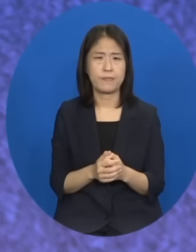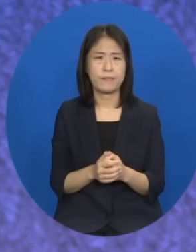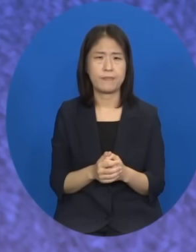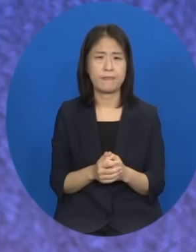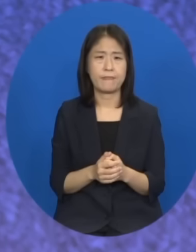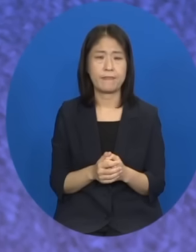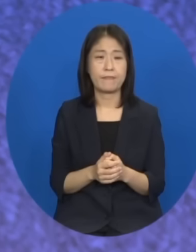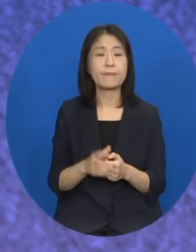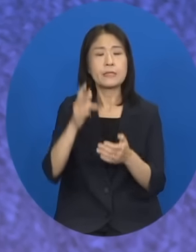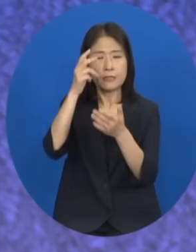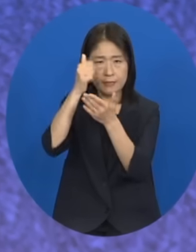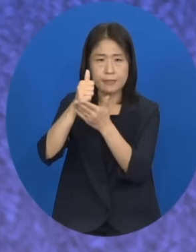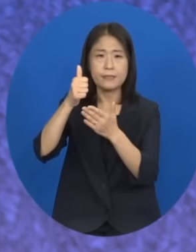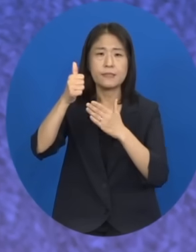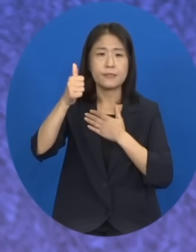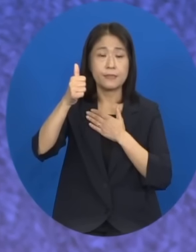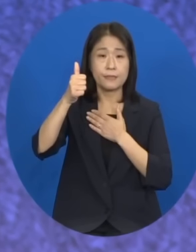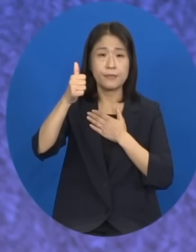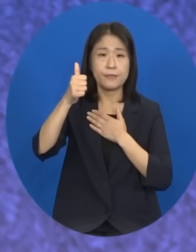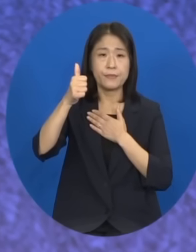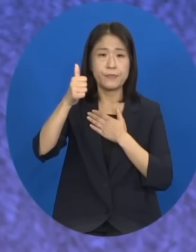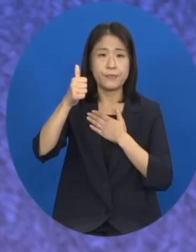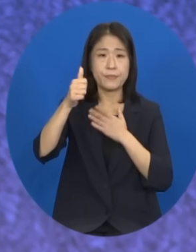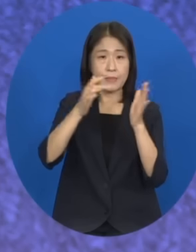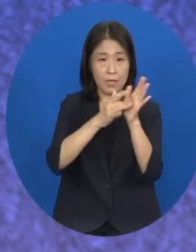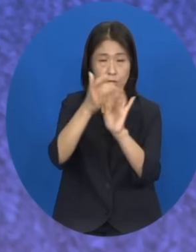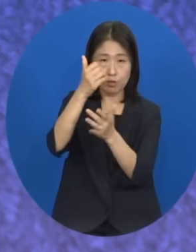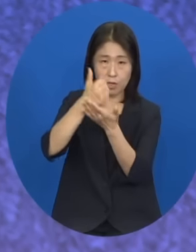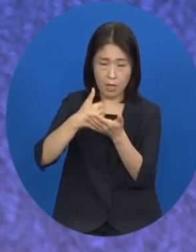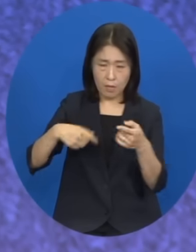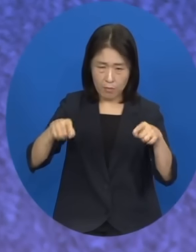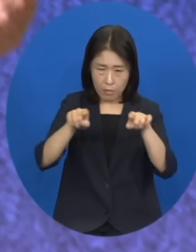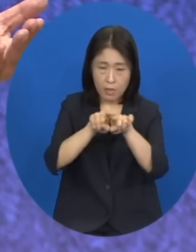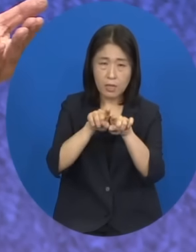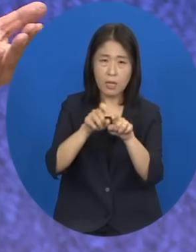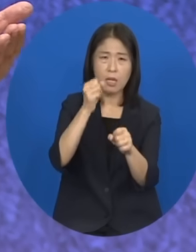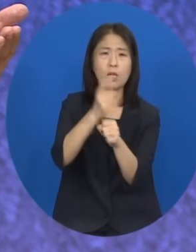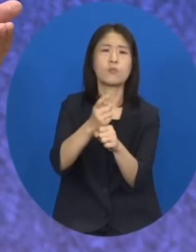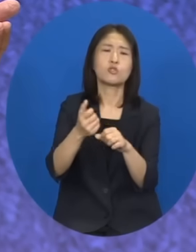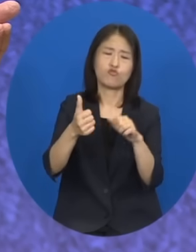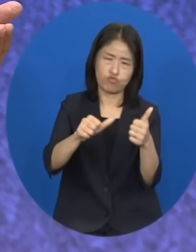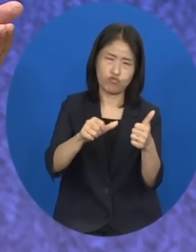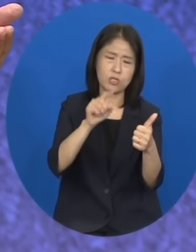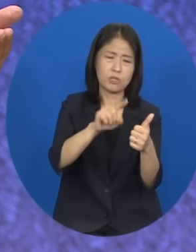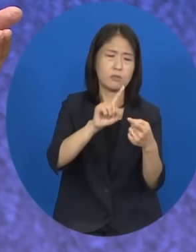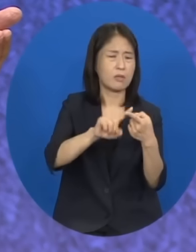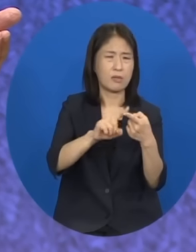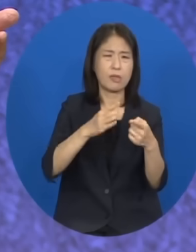있습니다. 주님, 저는 예수님과 함께 이미 죽었음을 믿습니다.